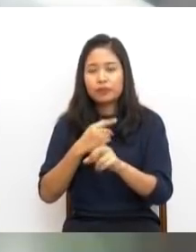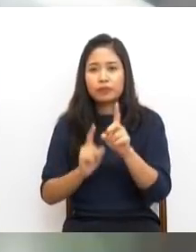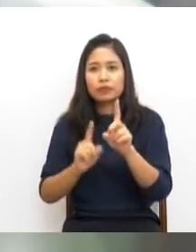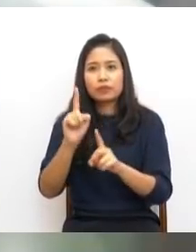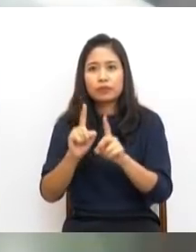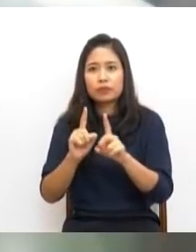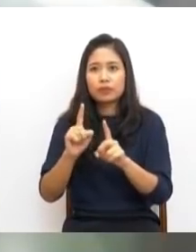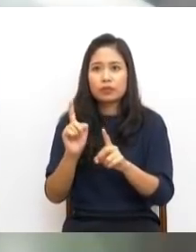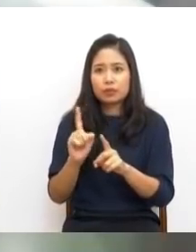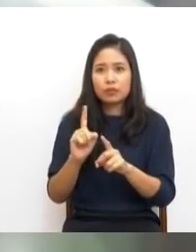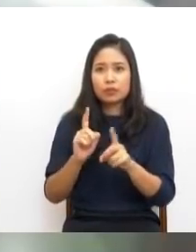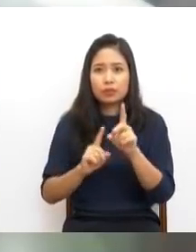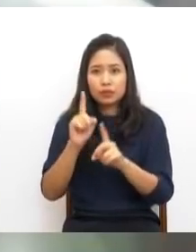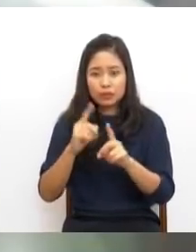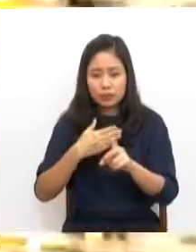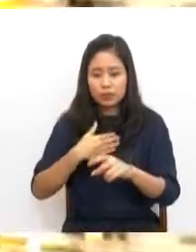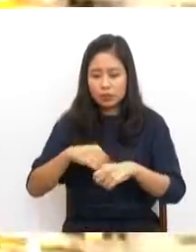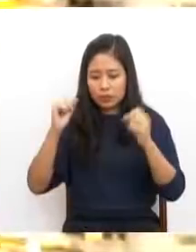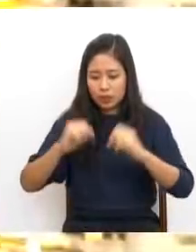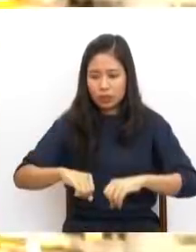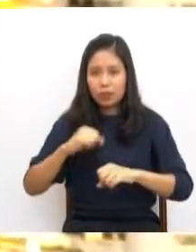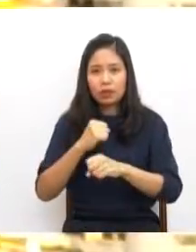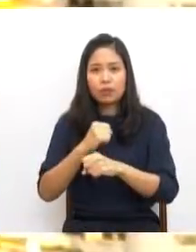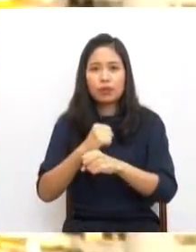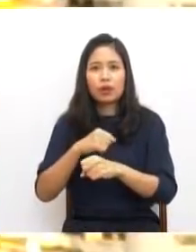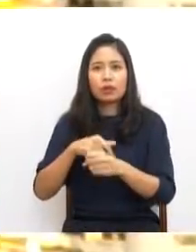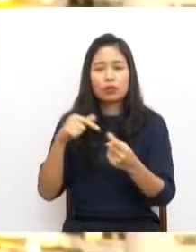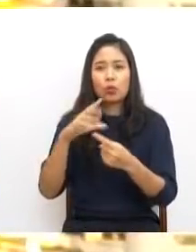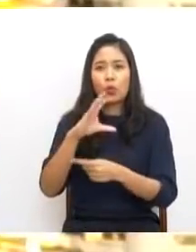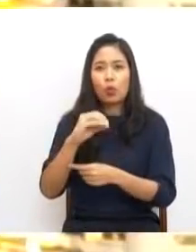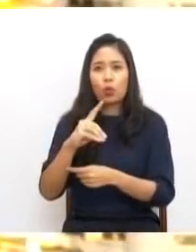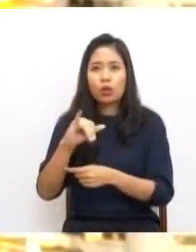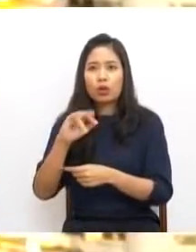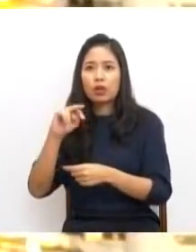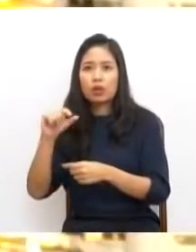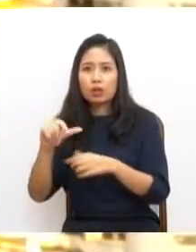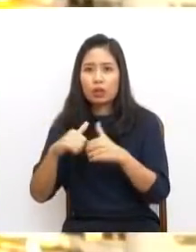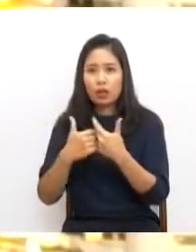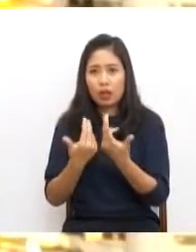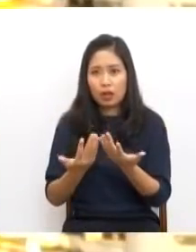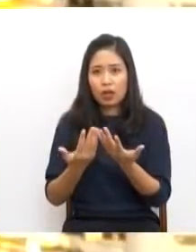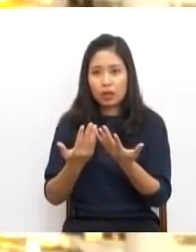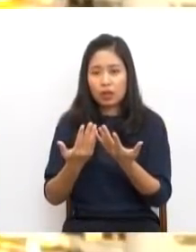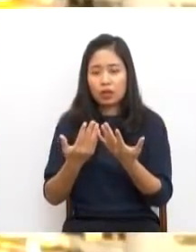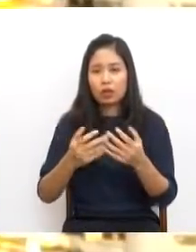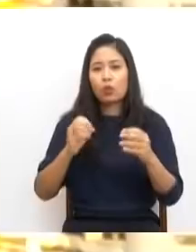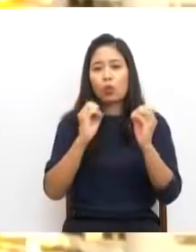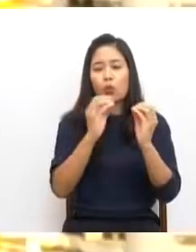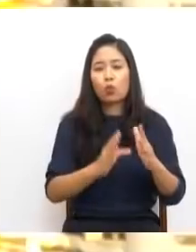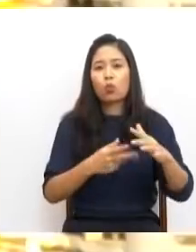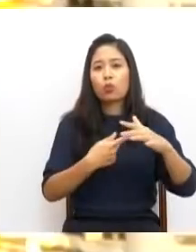ราว่าเราสามารถที่จะพัฒนาในส่วนไหนได้อีกรวมทั้งคุณครูเหล่านี้ครับตั้งแต่ปีที่1ถึงปีที่4เป็นต้นมา